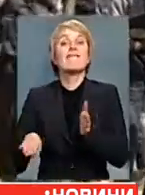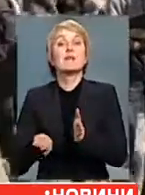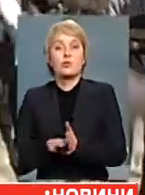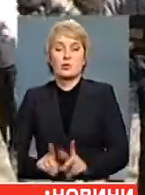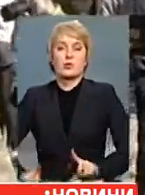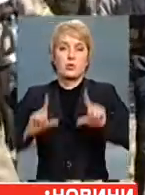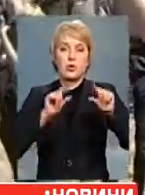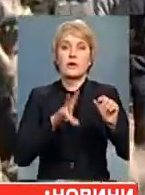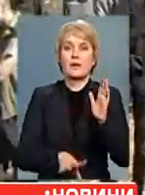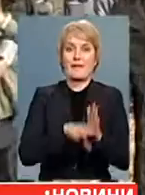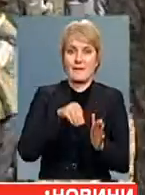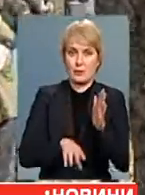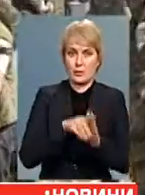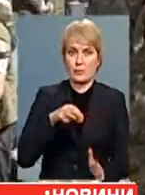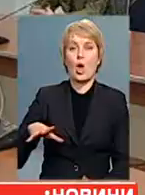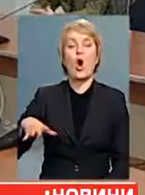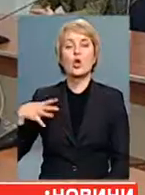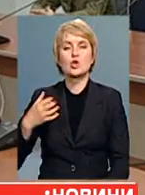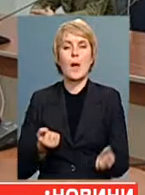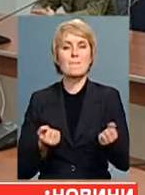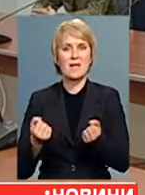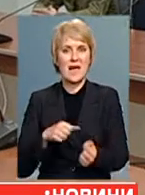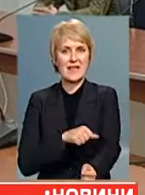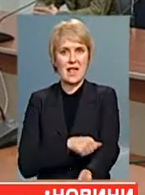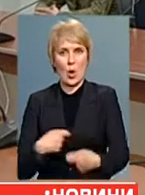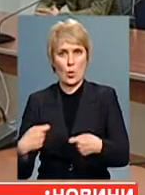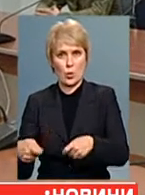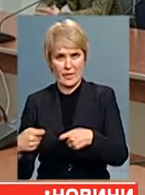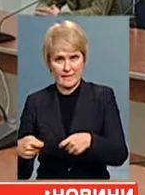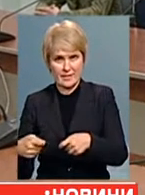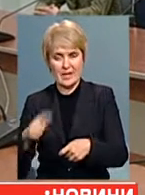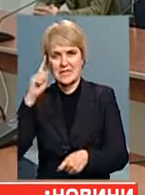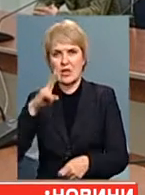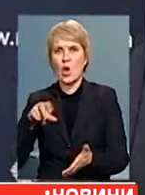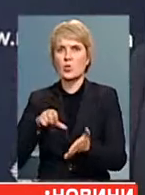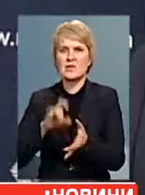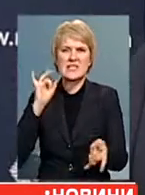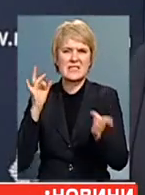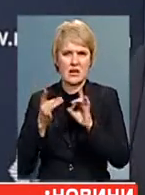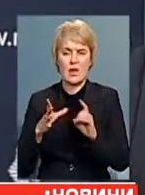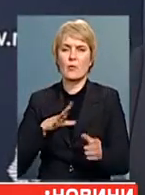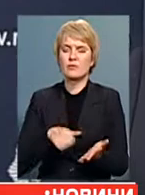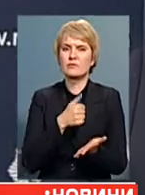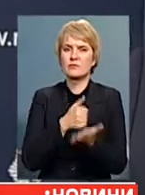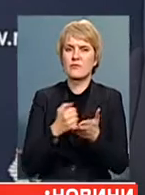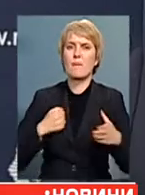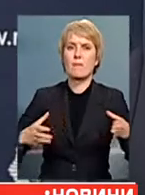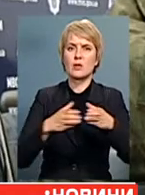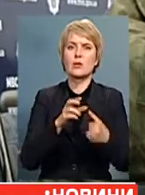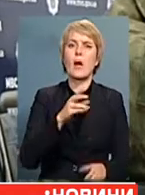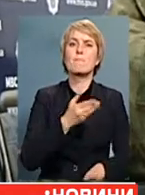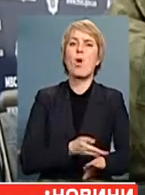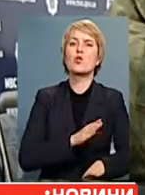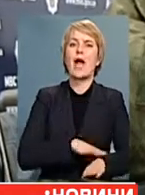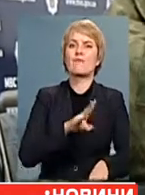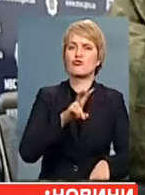вибори. Колишнього борця з наркоторгівлею знають як учасника скандалів. Раніше Ківа керував батальйоном Полтавщина, ще раніше перебував під слідством